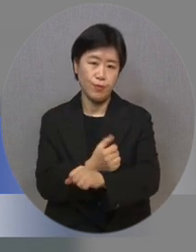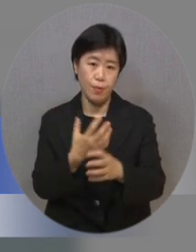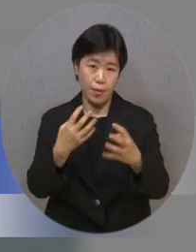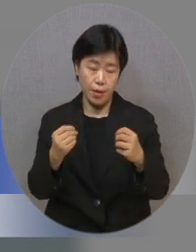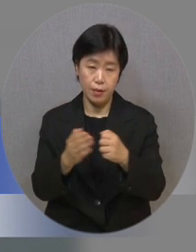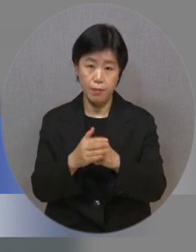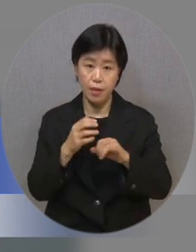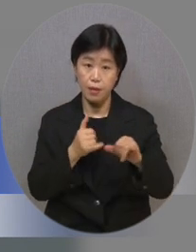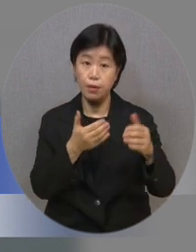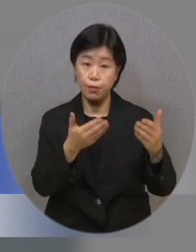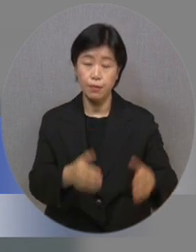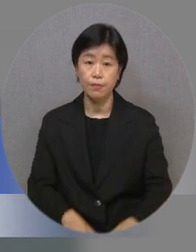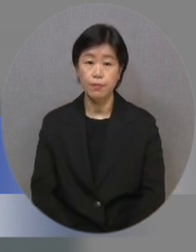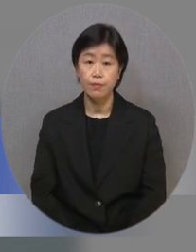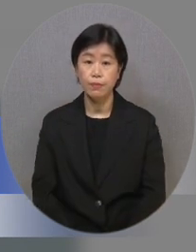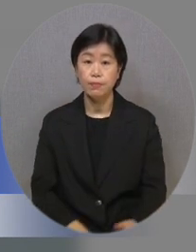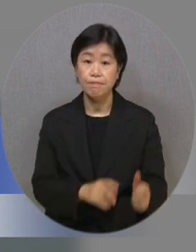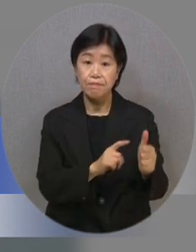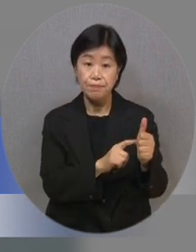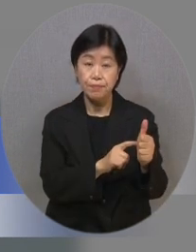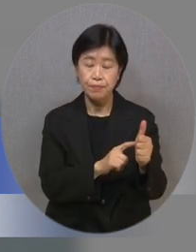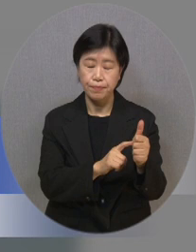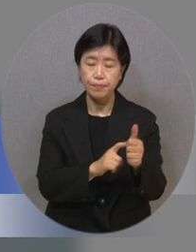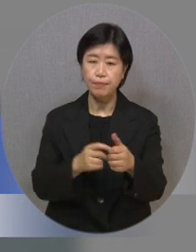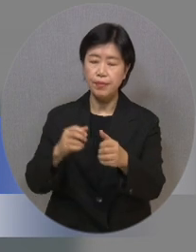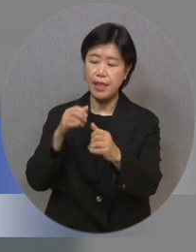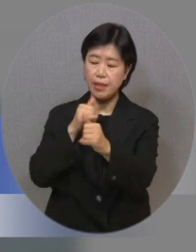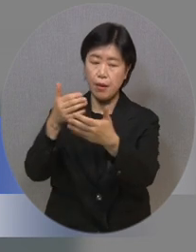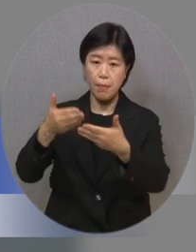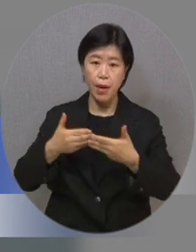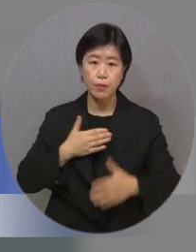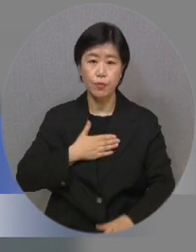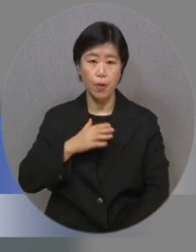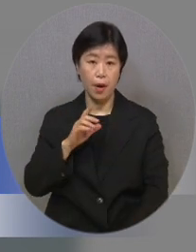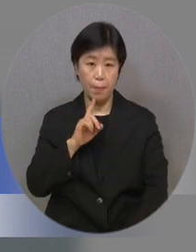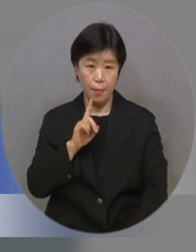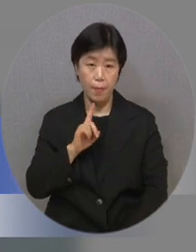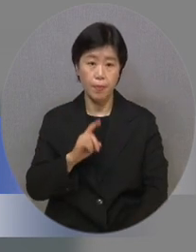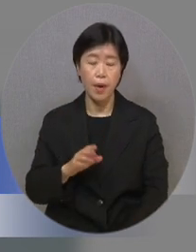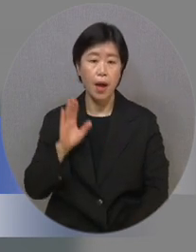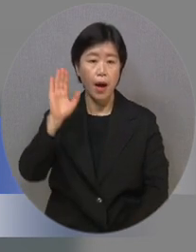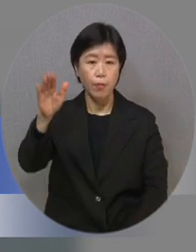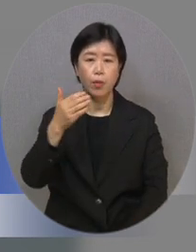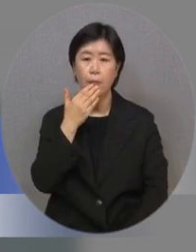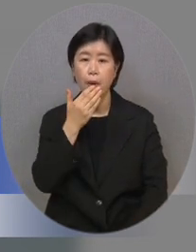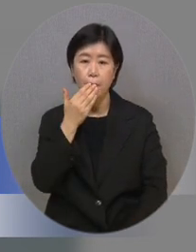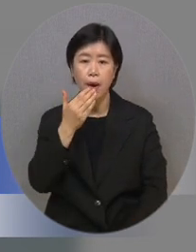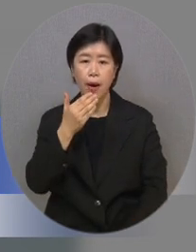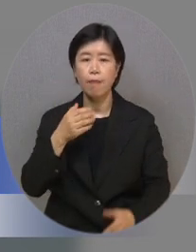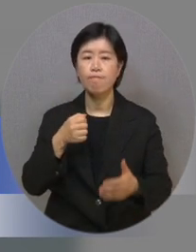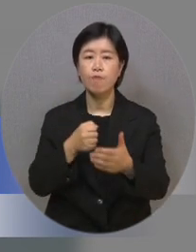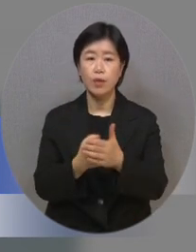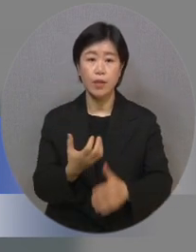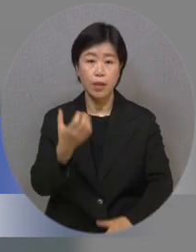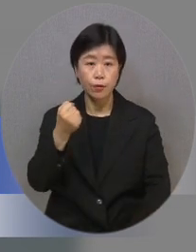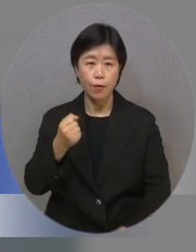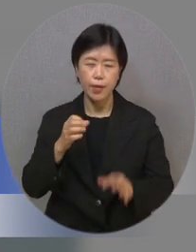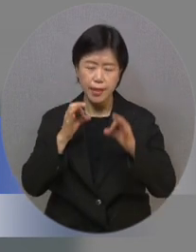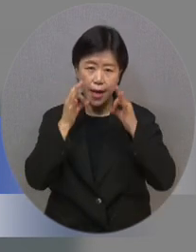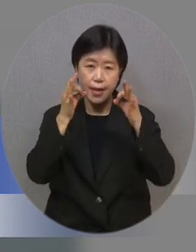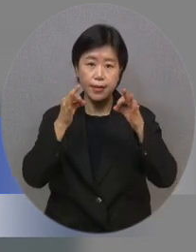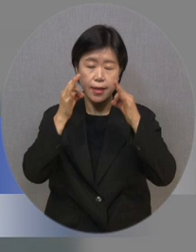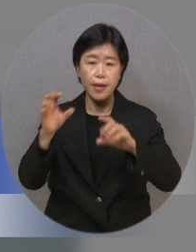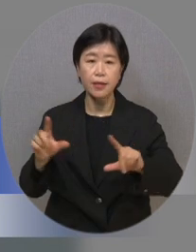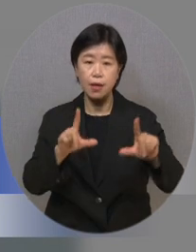전했습니다 한편 주무관은 수상 소감을 통해 앞으로도 할 수 있다는 용기를 갖고 최선을 다해